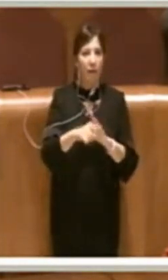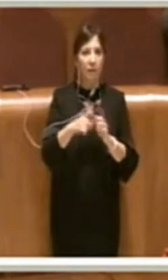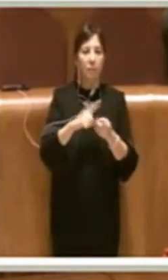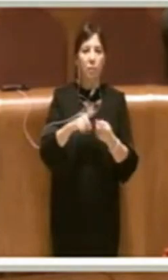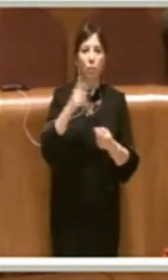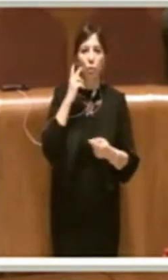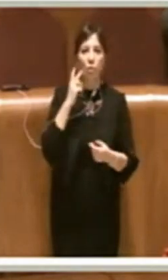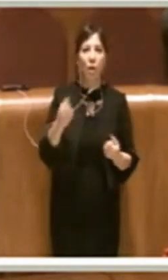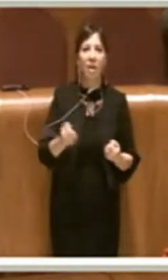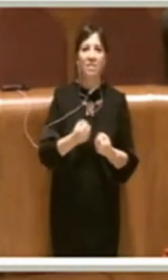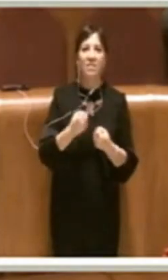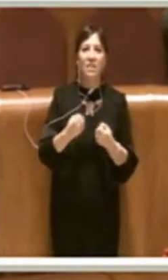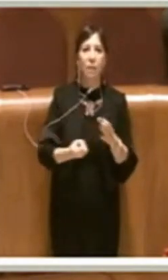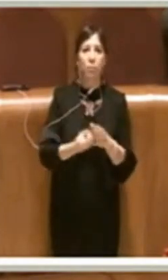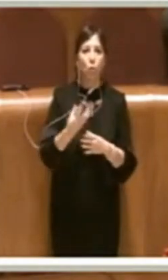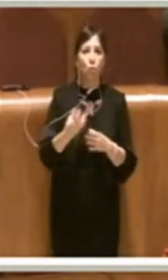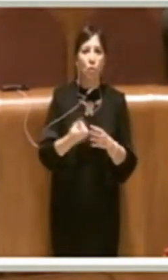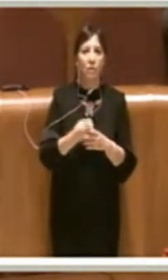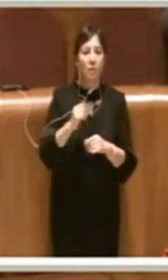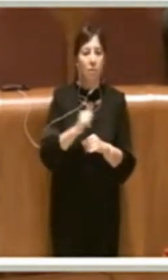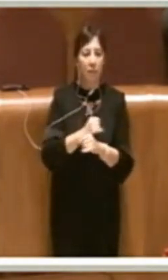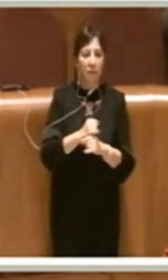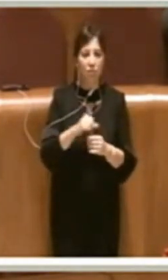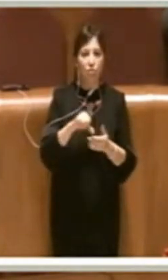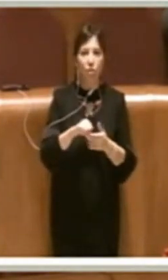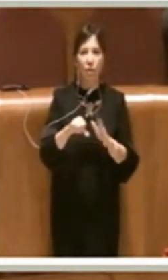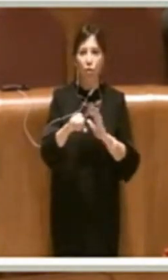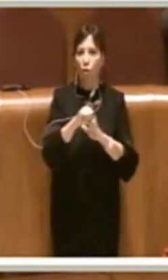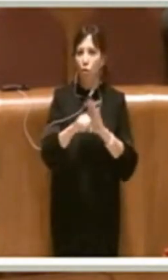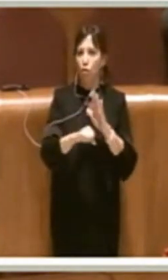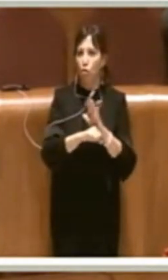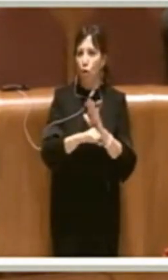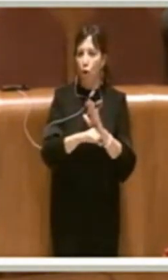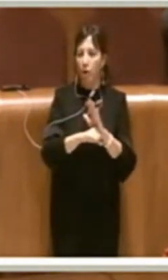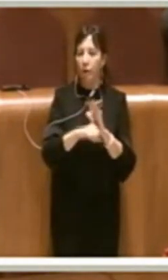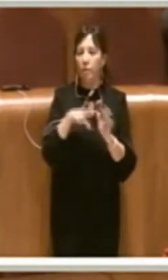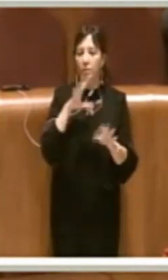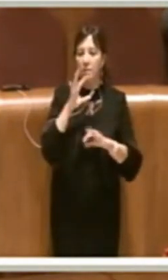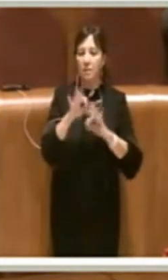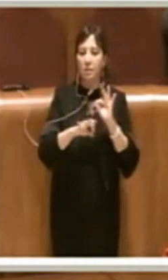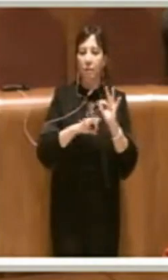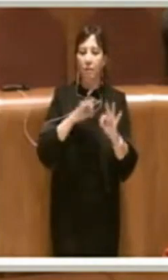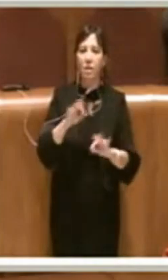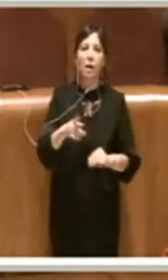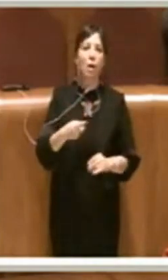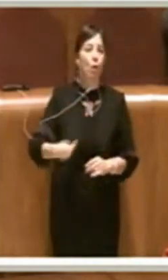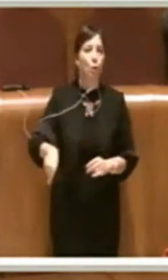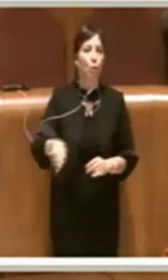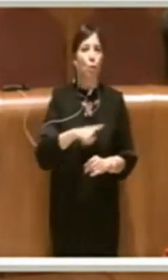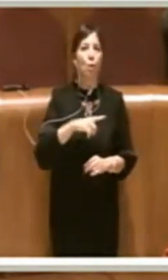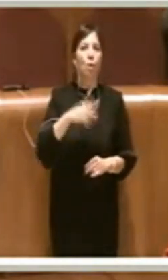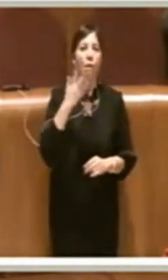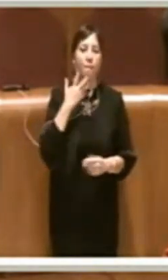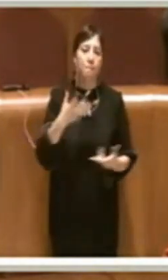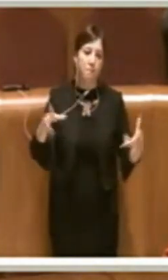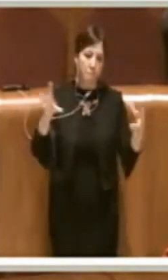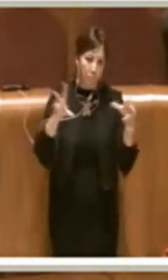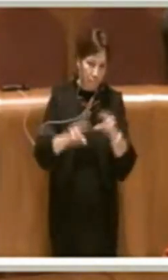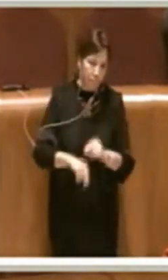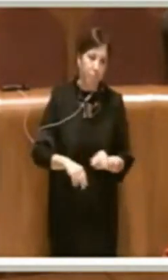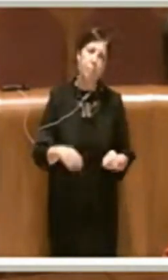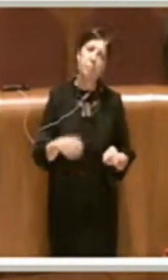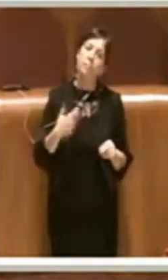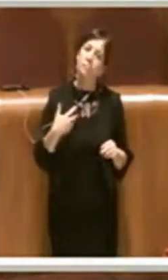sulle attività produttive, in particolare nel centro storico. Quindi noi, lo ribadisco, siamo d'accordo